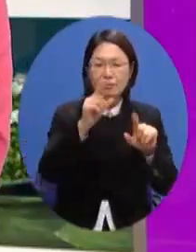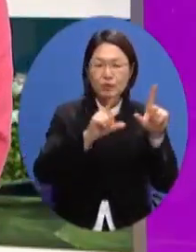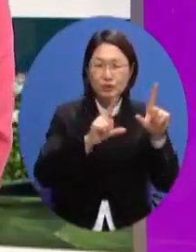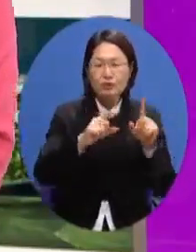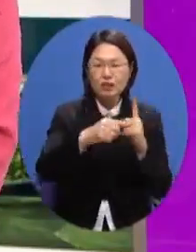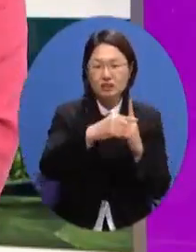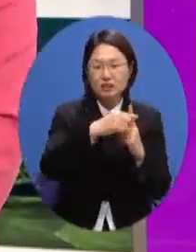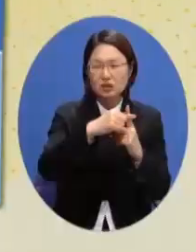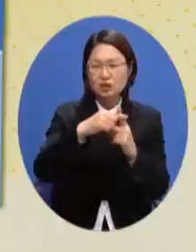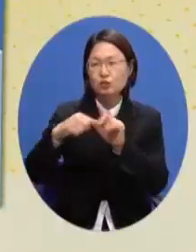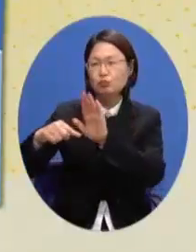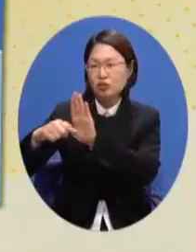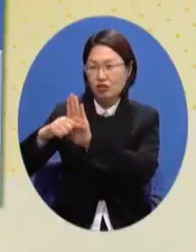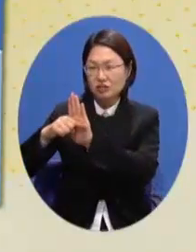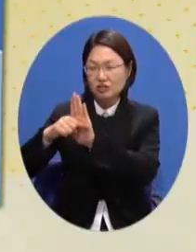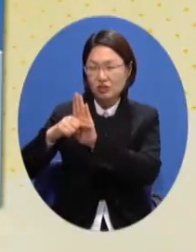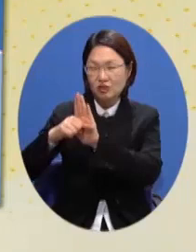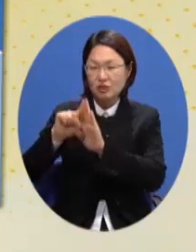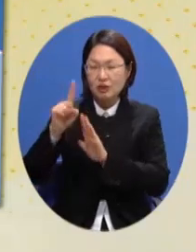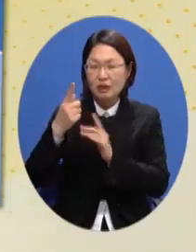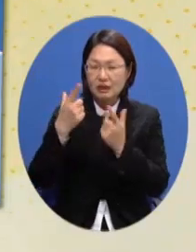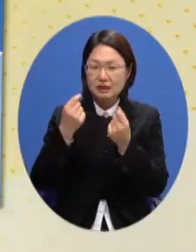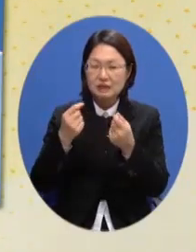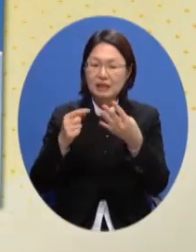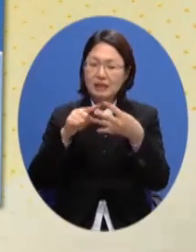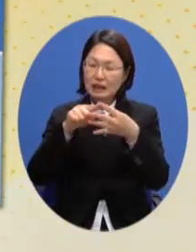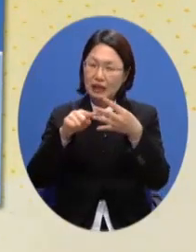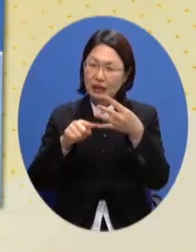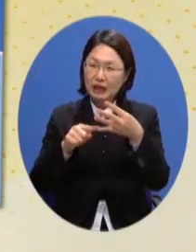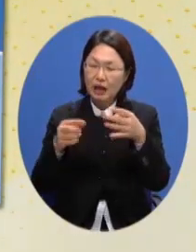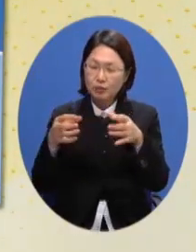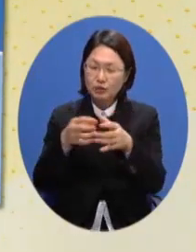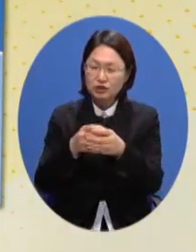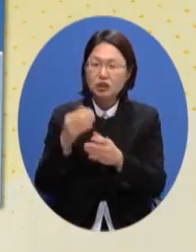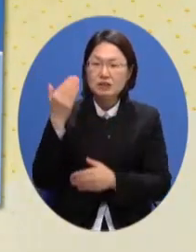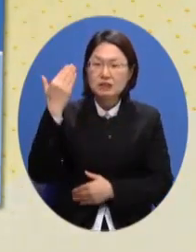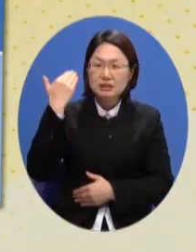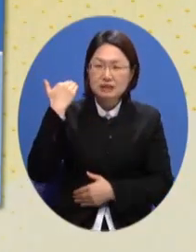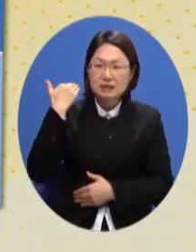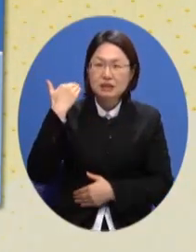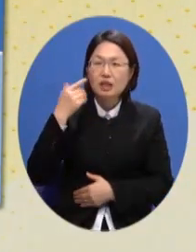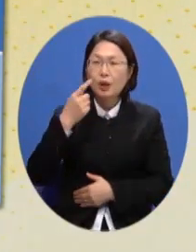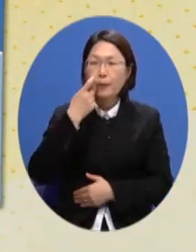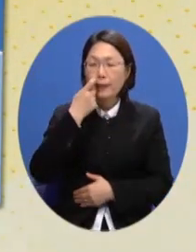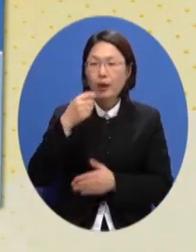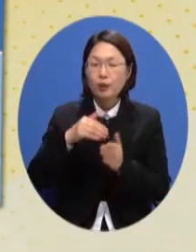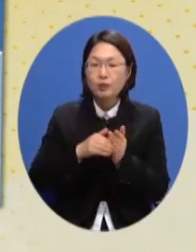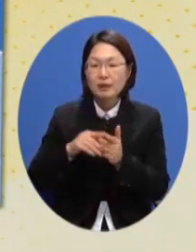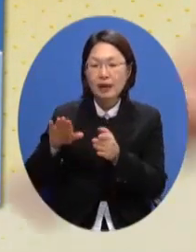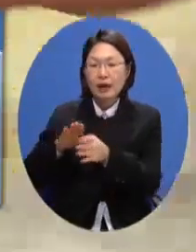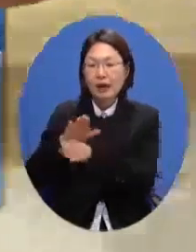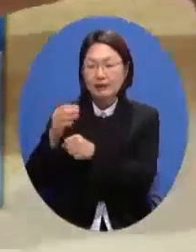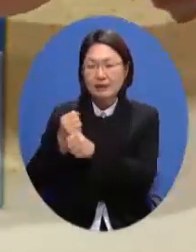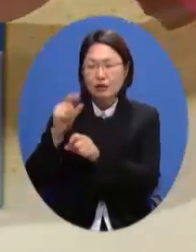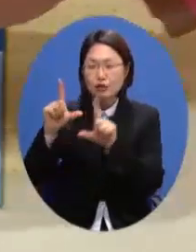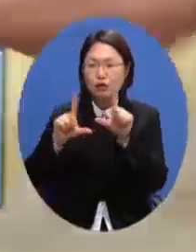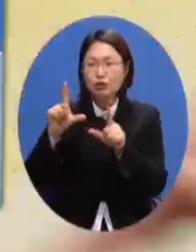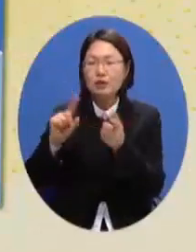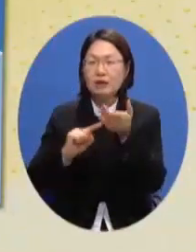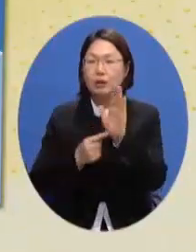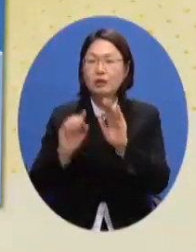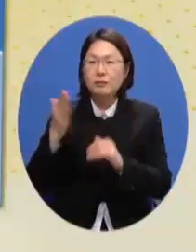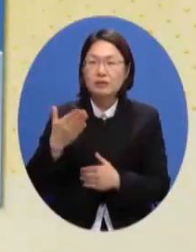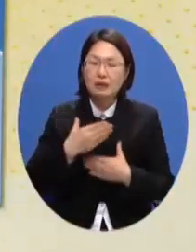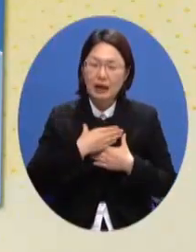긍정적, 부정적. 이 네 개의 조합이 합쳐져서 우리가 지난 시간에 배운 또 애착 유형이 나오는 거죠. 그래서